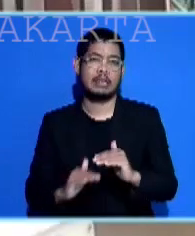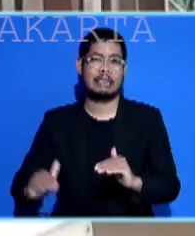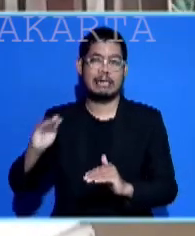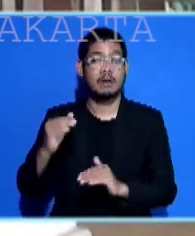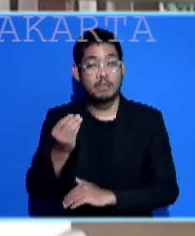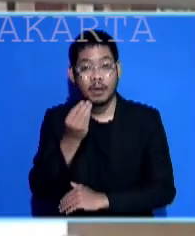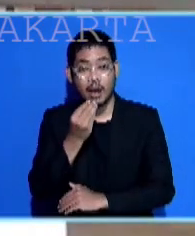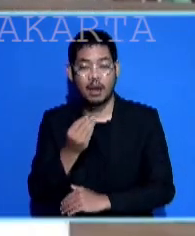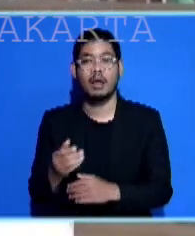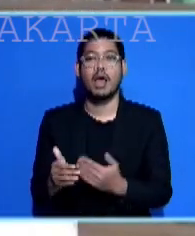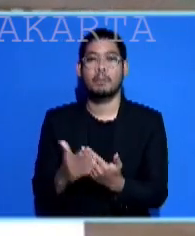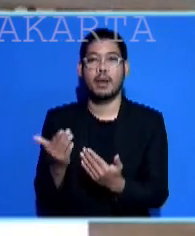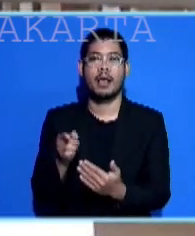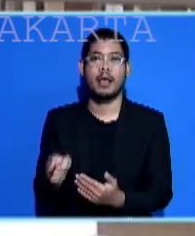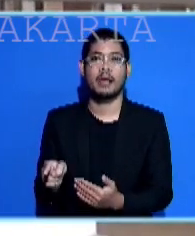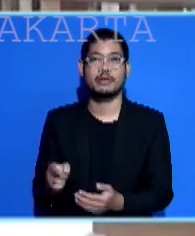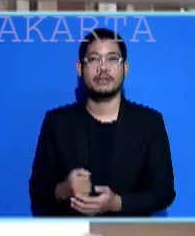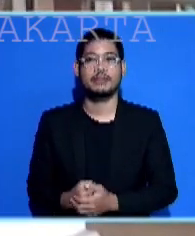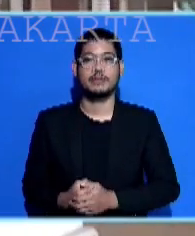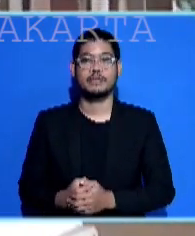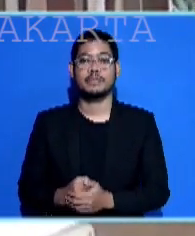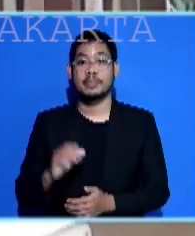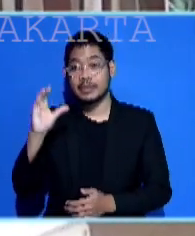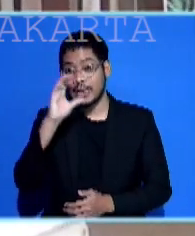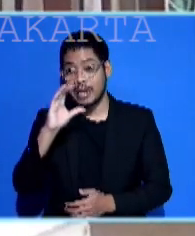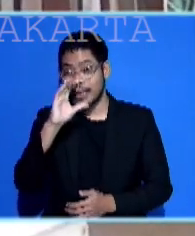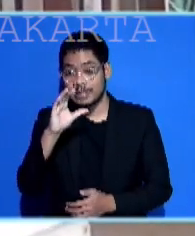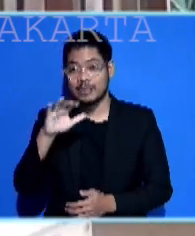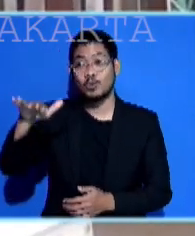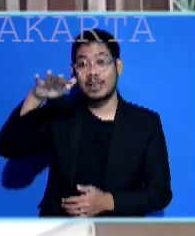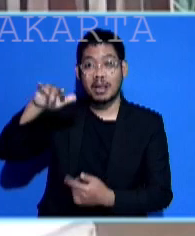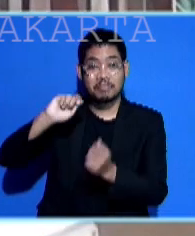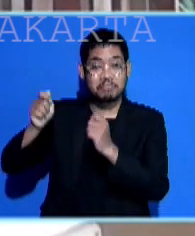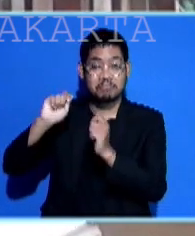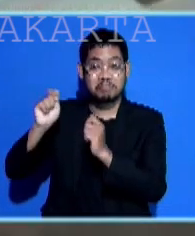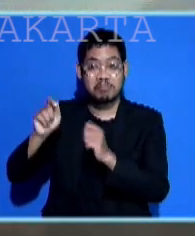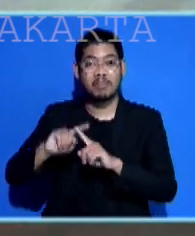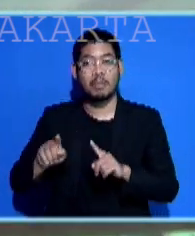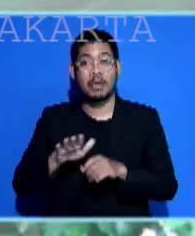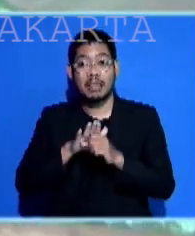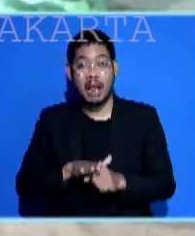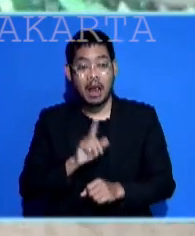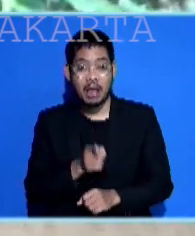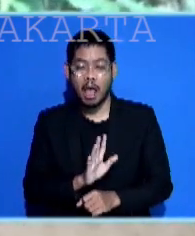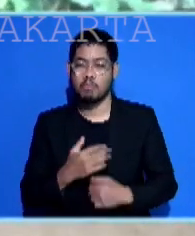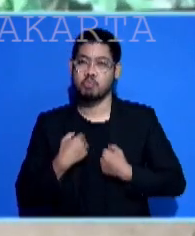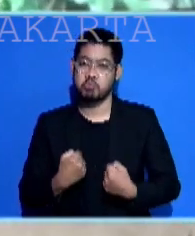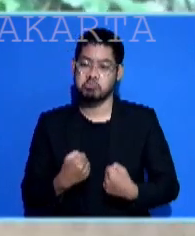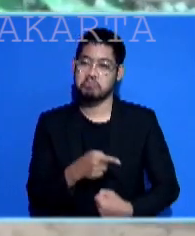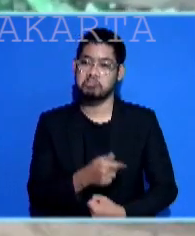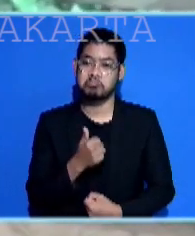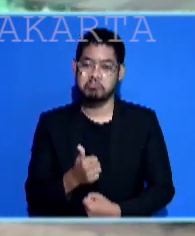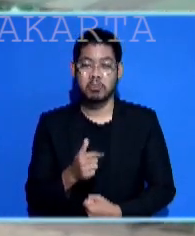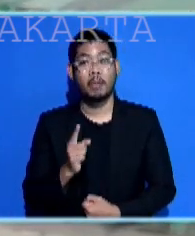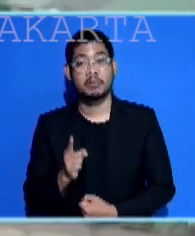kalanganang tahwontenan cuaca kandingenalian m etawa jalaran gadah sipat gen saking m